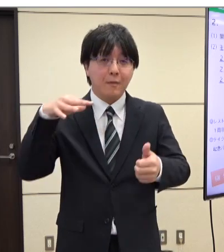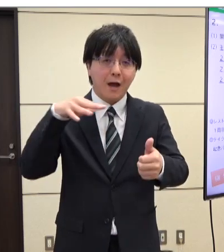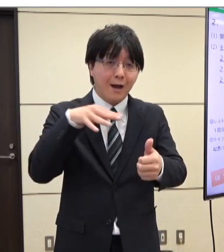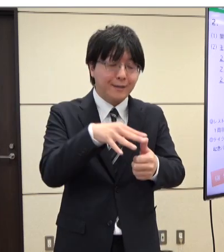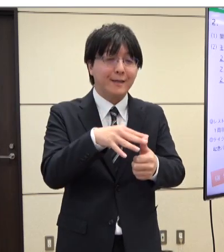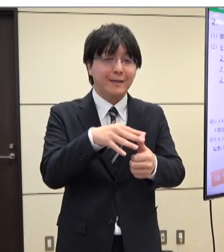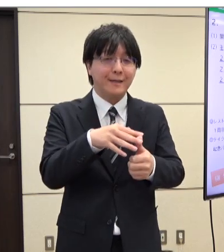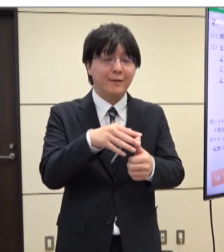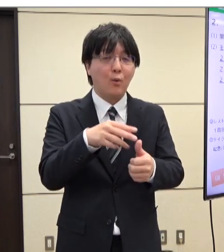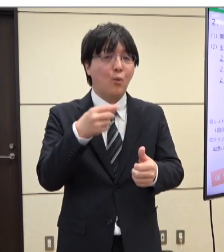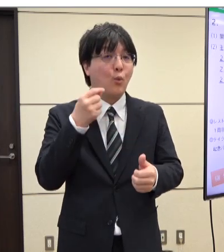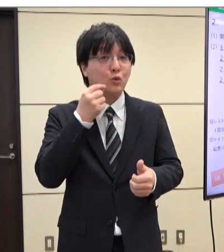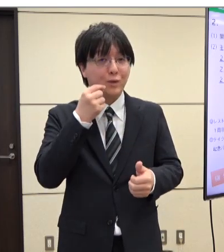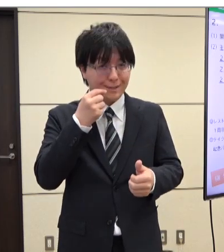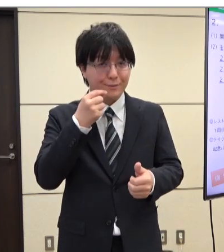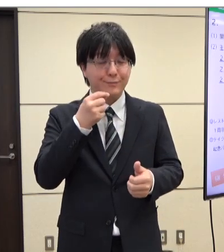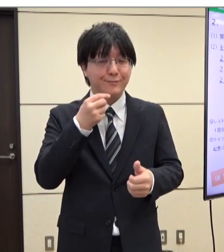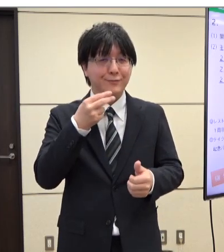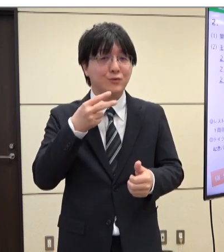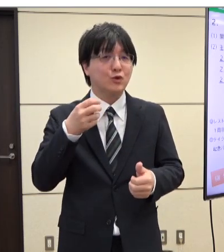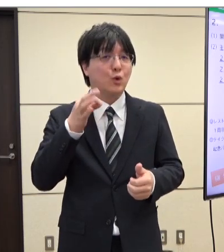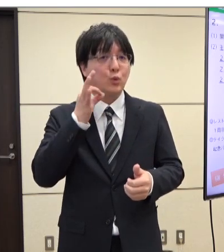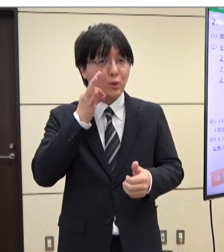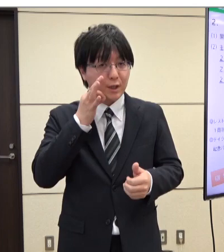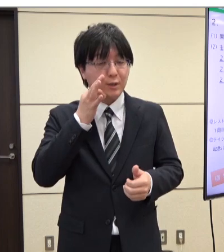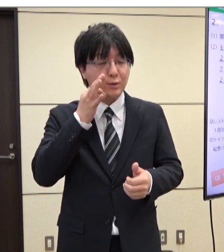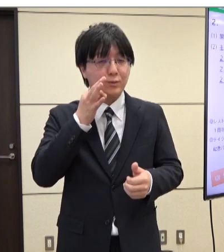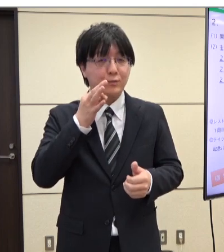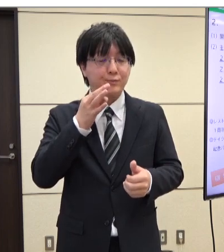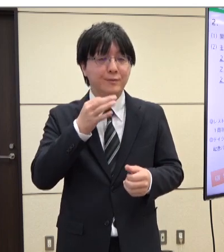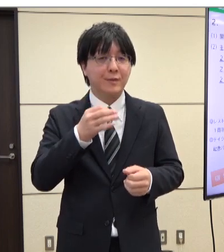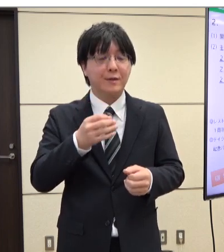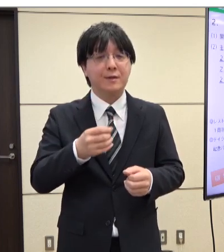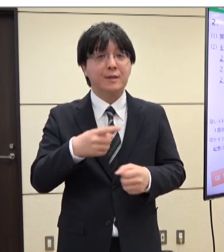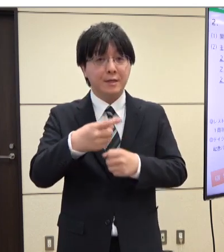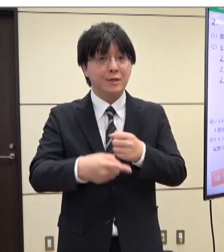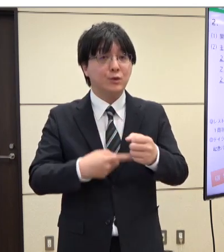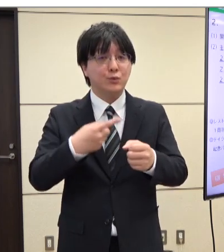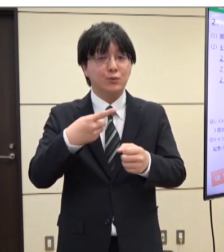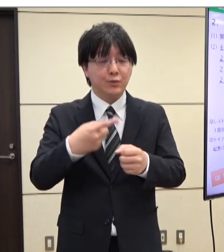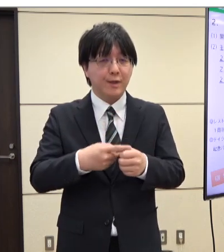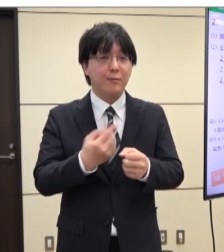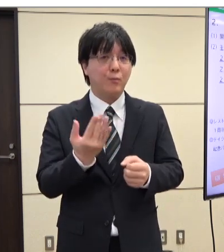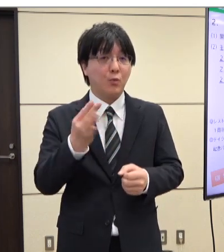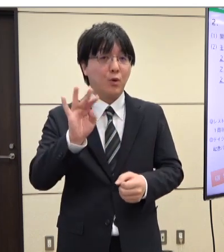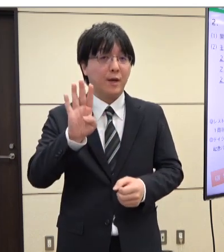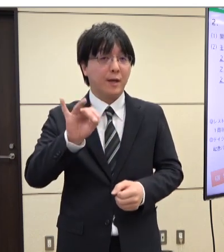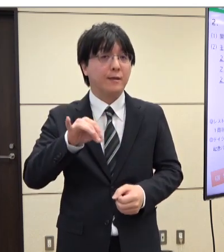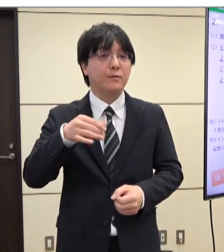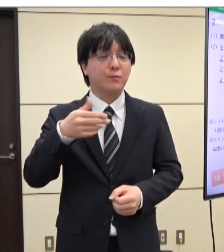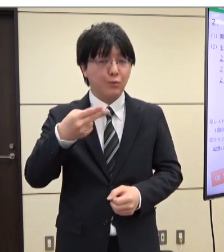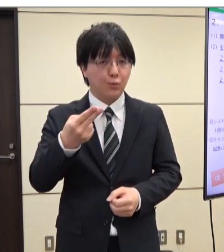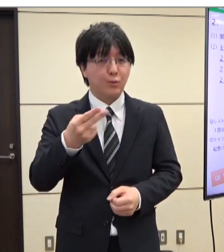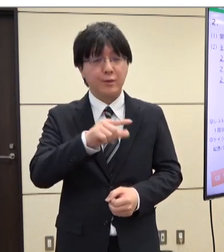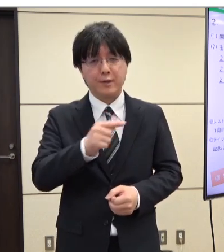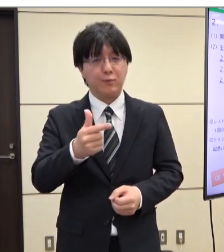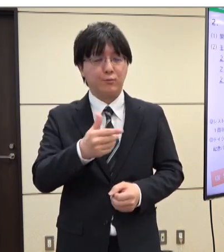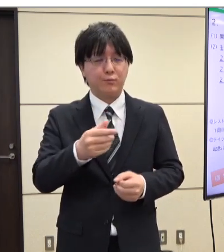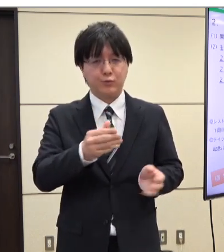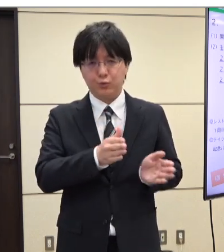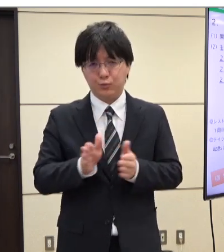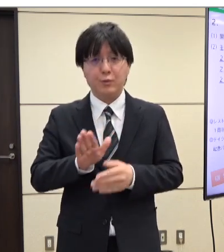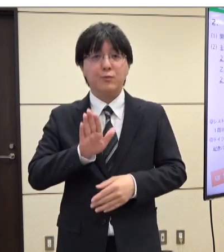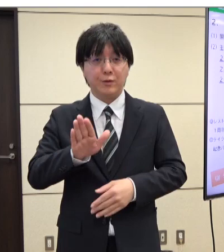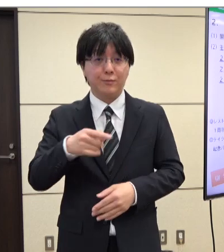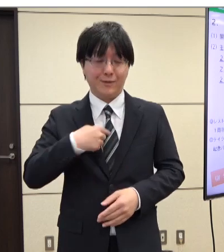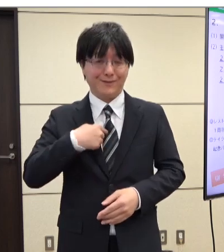ども、テイクアウトショップ雪うさぎでは1周年記念パフェといったものもですね、用意しているんで、私